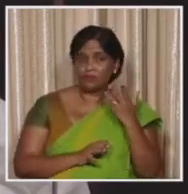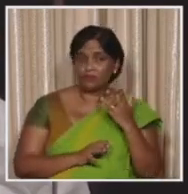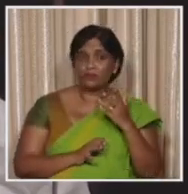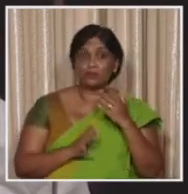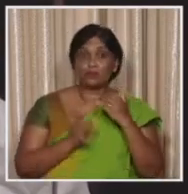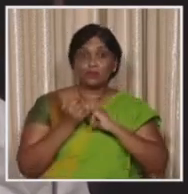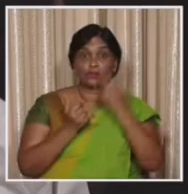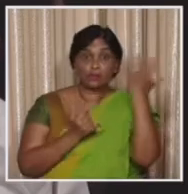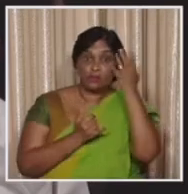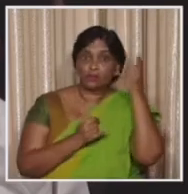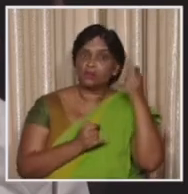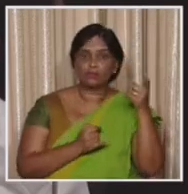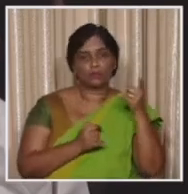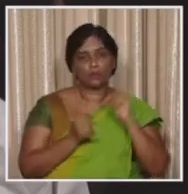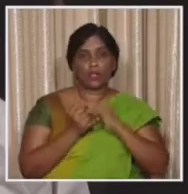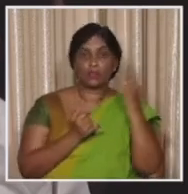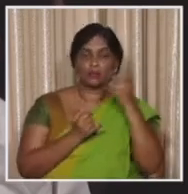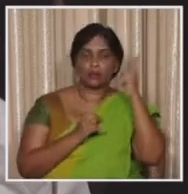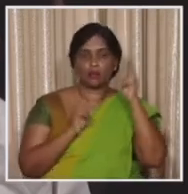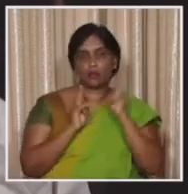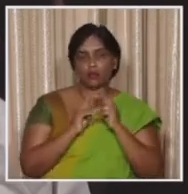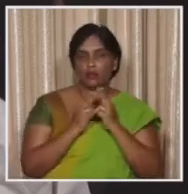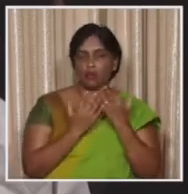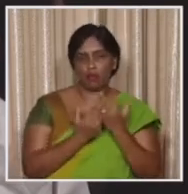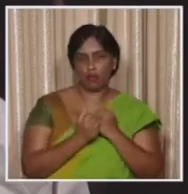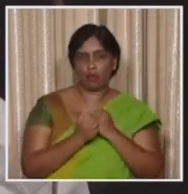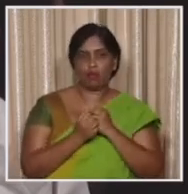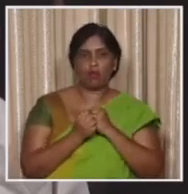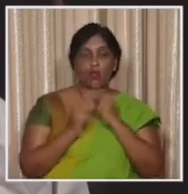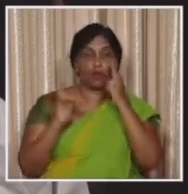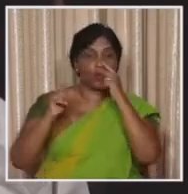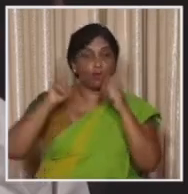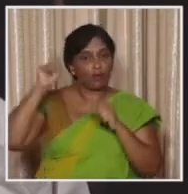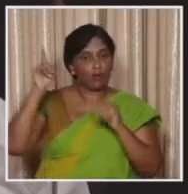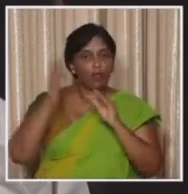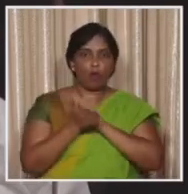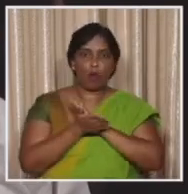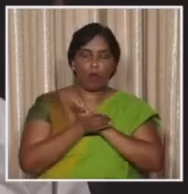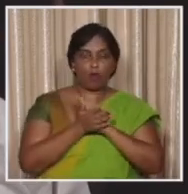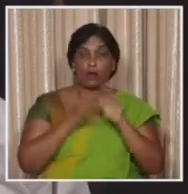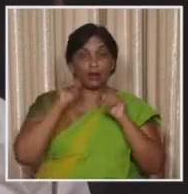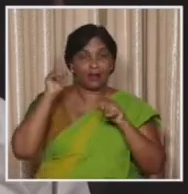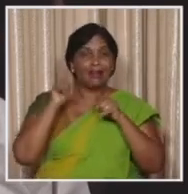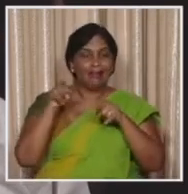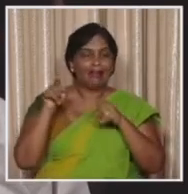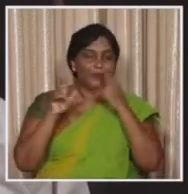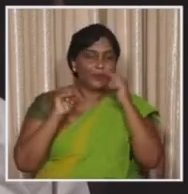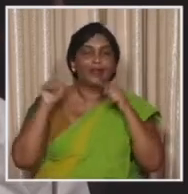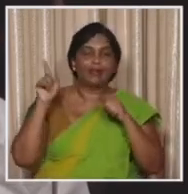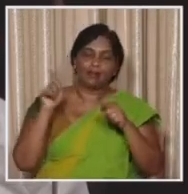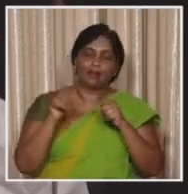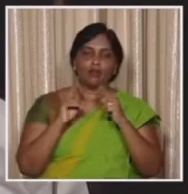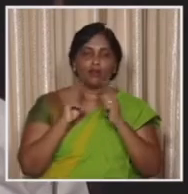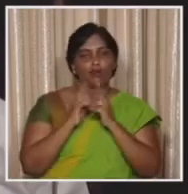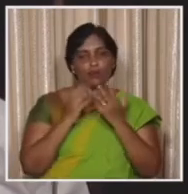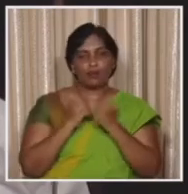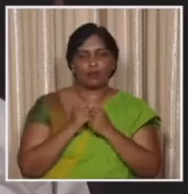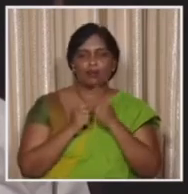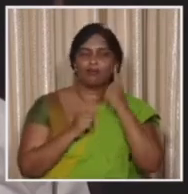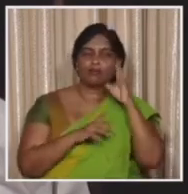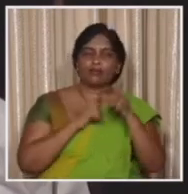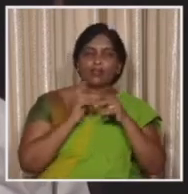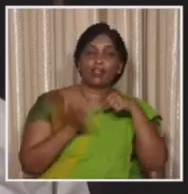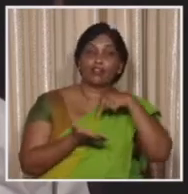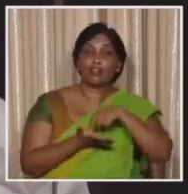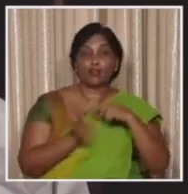sigiriya wagi. Wenne pulang. Toilet facilities atya wasai. Hotel planes le. Toilet facility atya wasai. Insa samahan yang relate gini orang